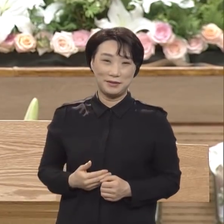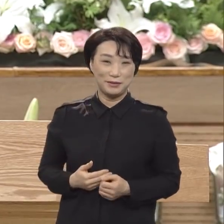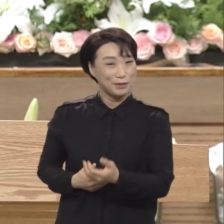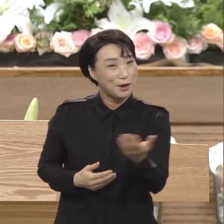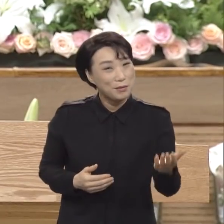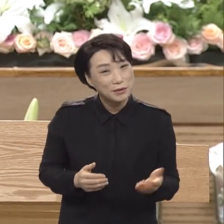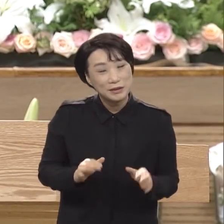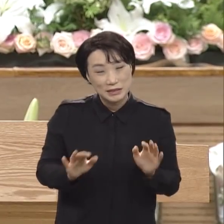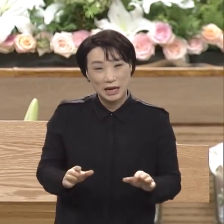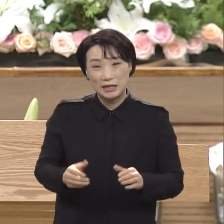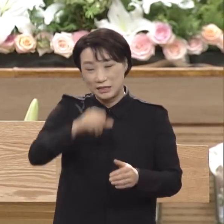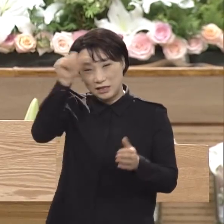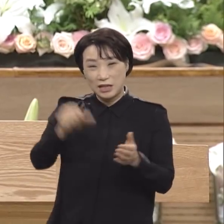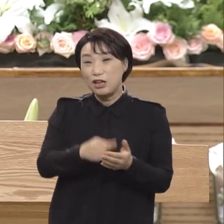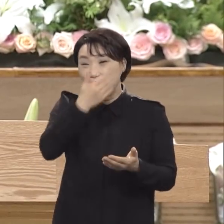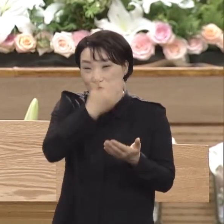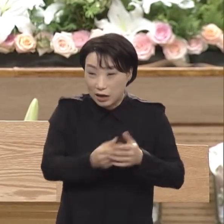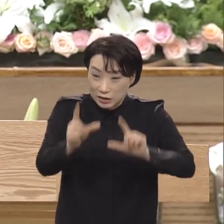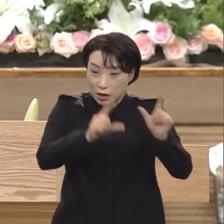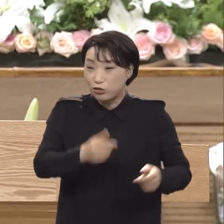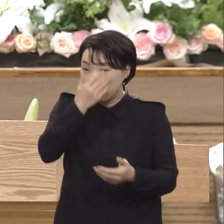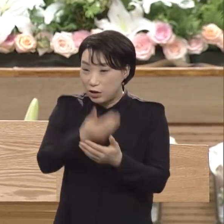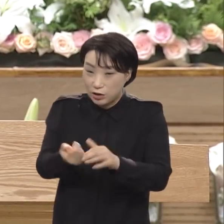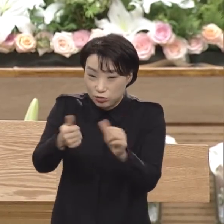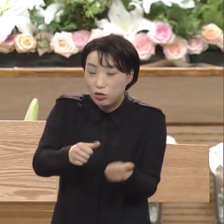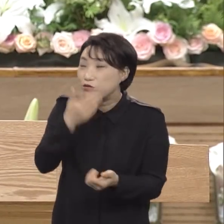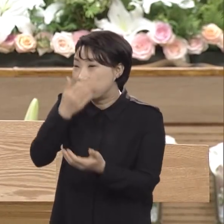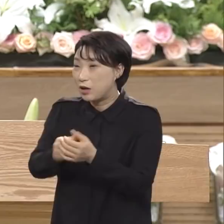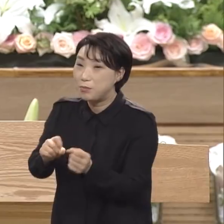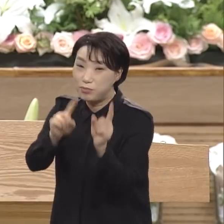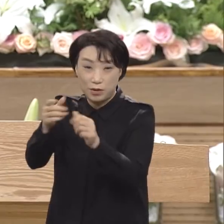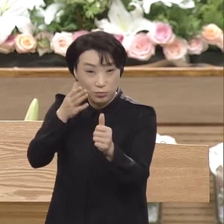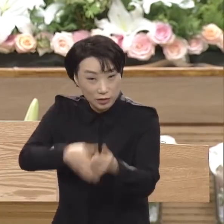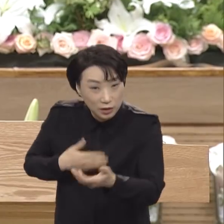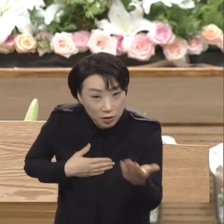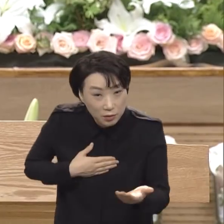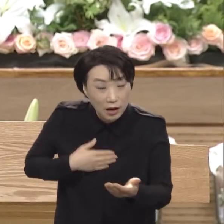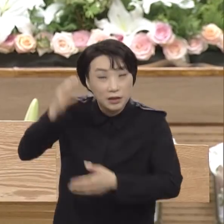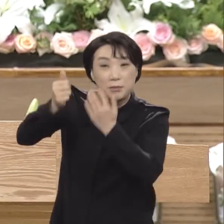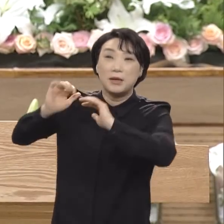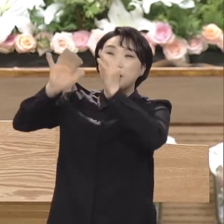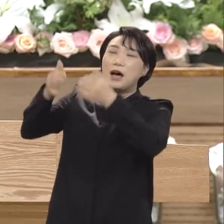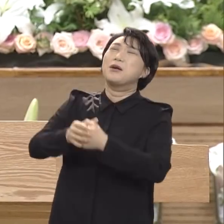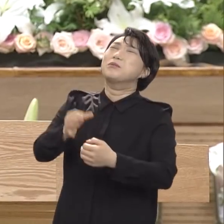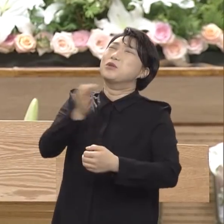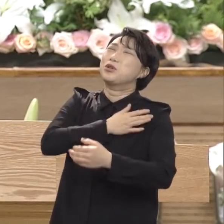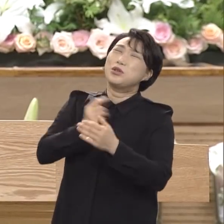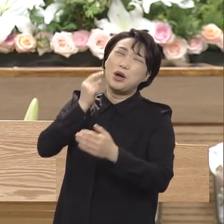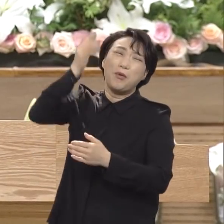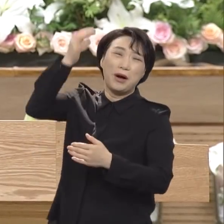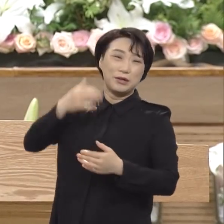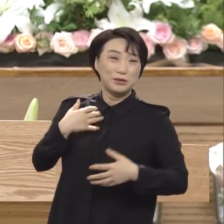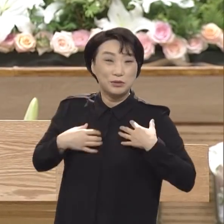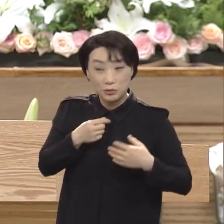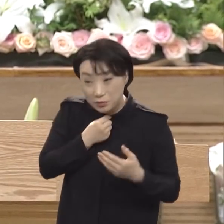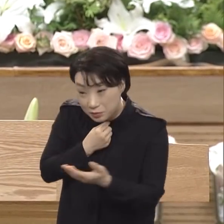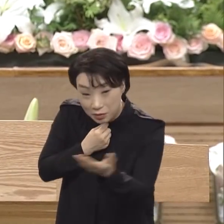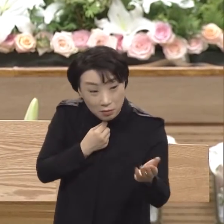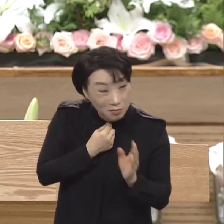여러분, 값지게 살고 값지게 죽고 값지게 부활하고 값지게 하늘나라의 부유의 영광을 누리고